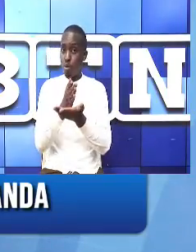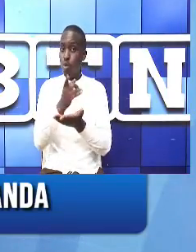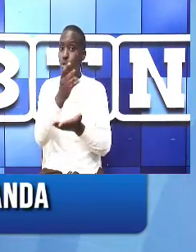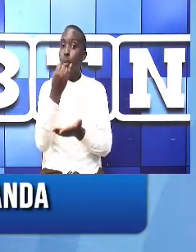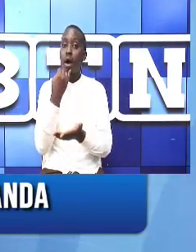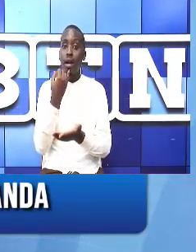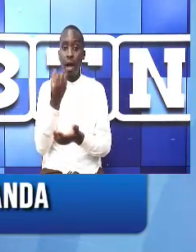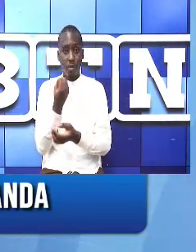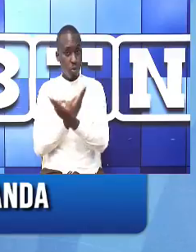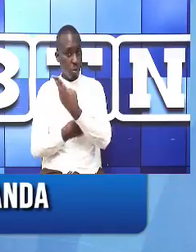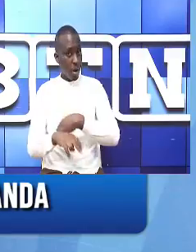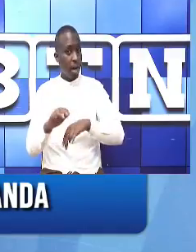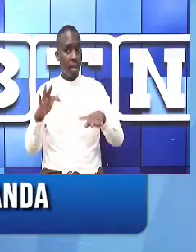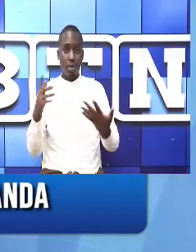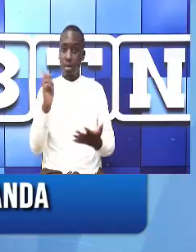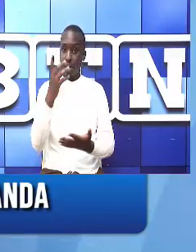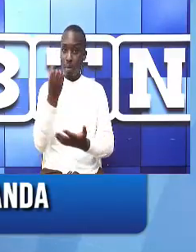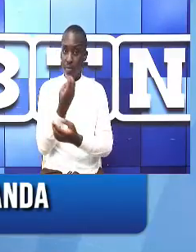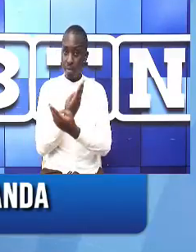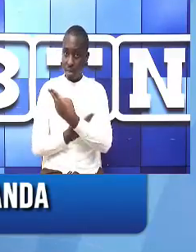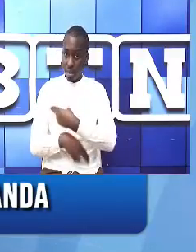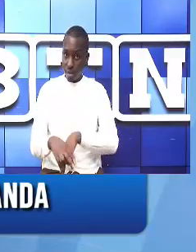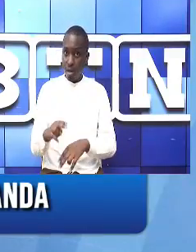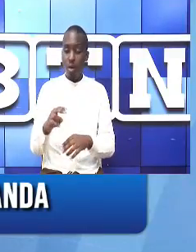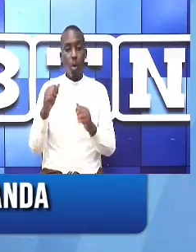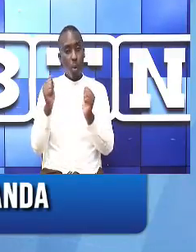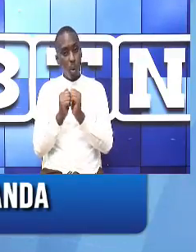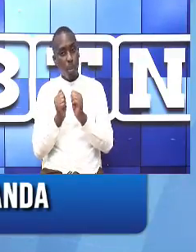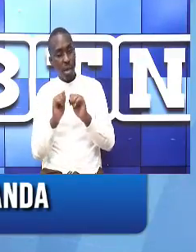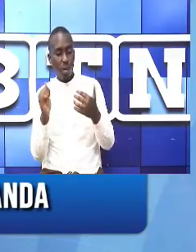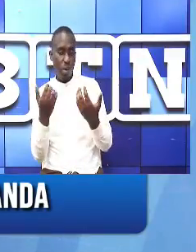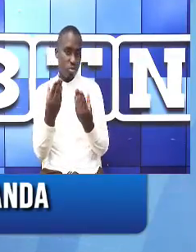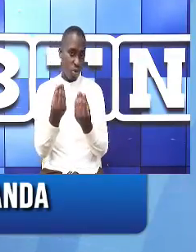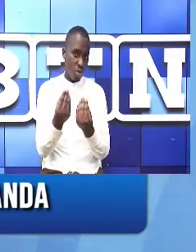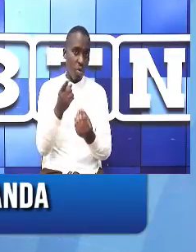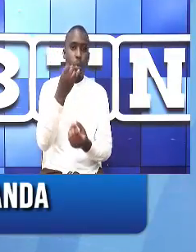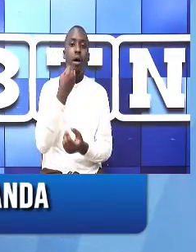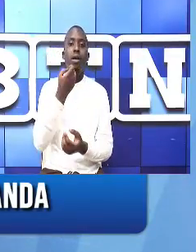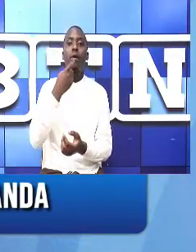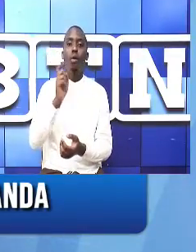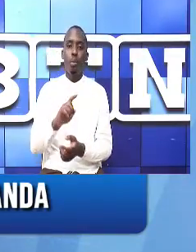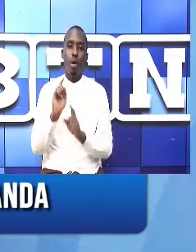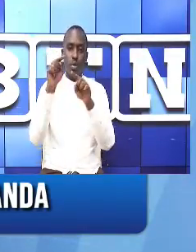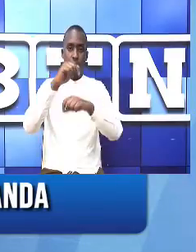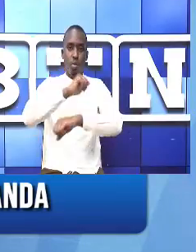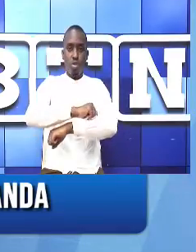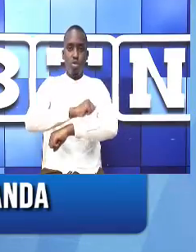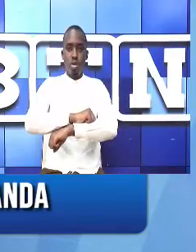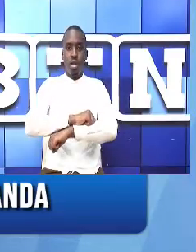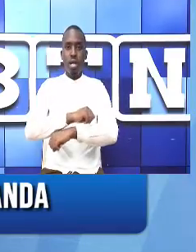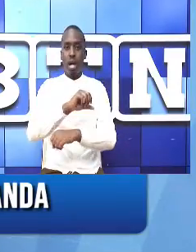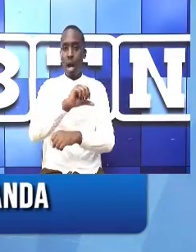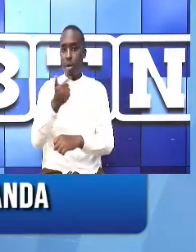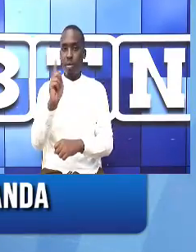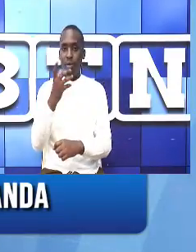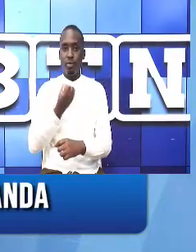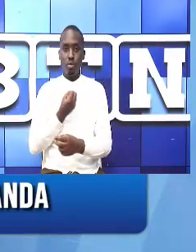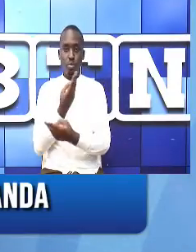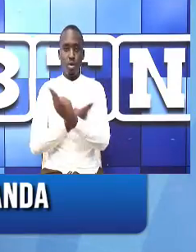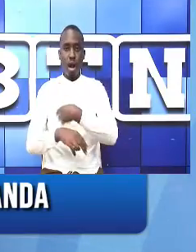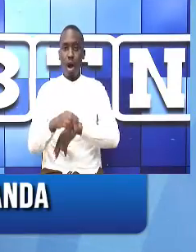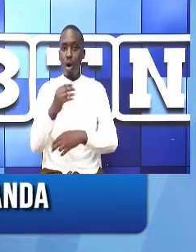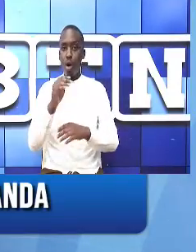yaba ufite ubumuga yaba atabufite bwaba ari ubukabije n'ubudakabije uwo mwana agomba kujya ku ishuri nka bagenzi be badafite ubumuga so uruhare